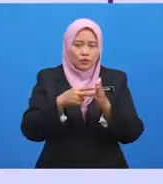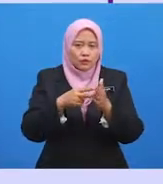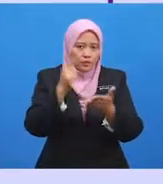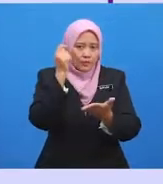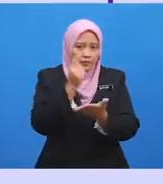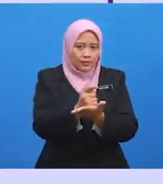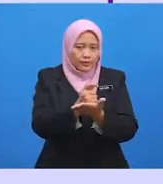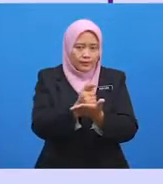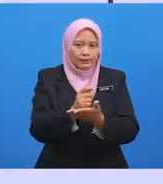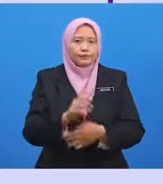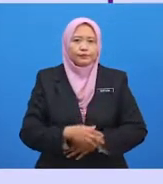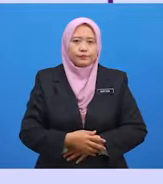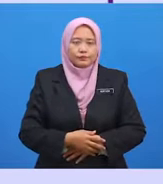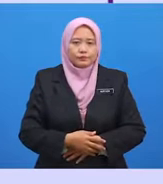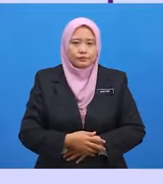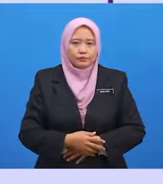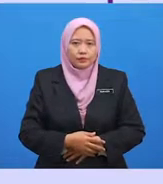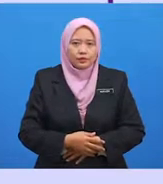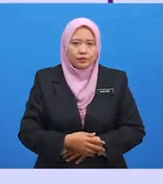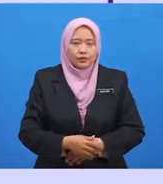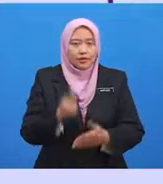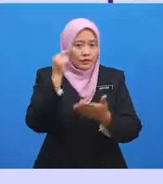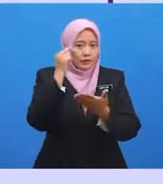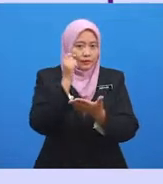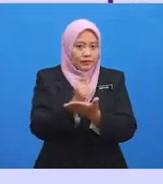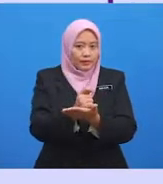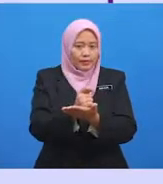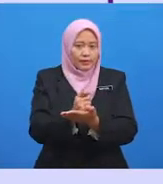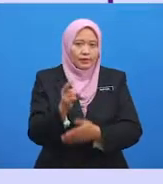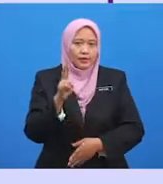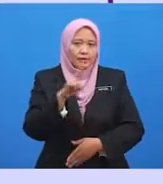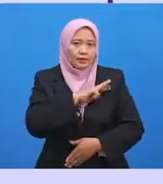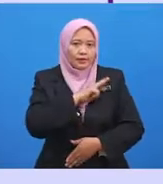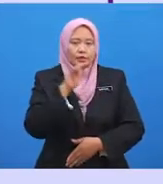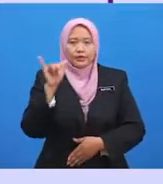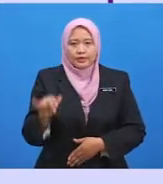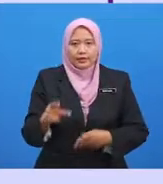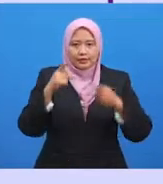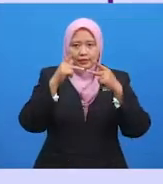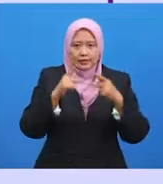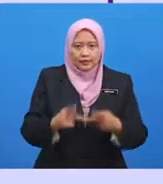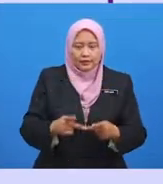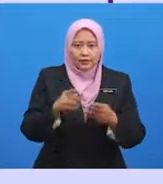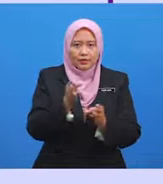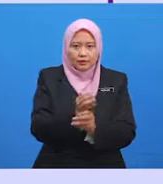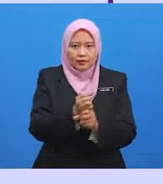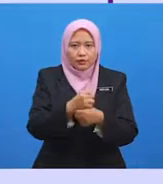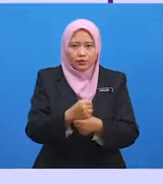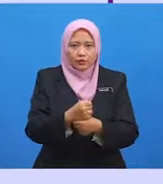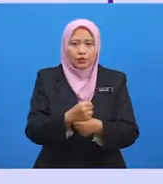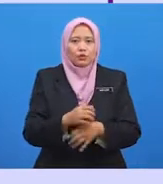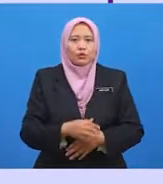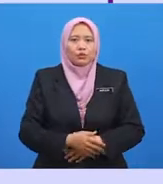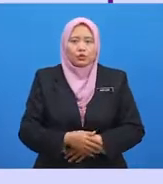wakaf bermaksud menahan harta yang kekal bentuknya yaitu zatnya atau fisik